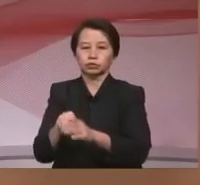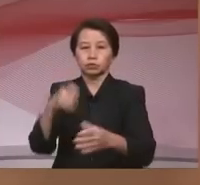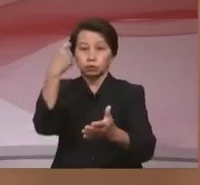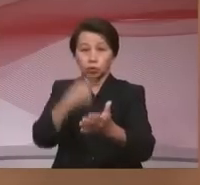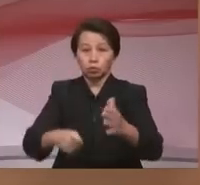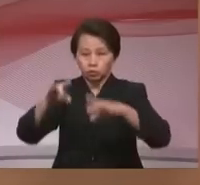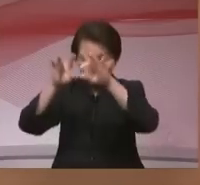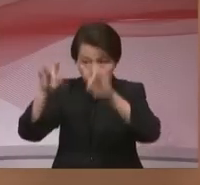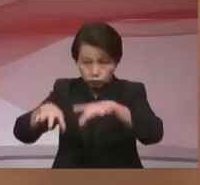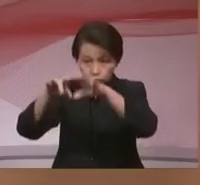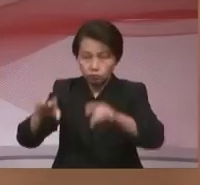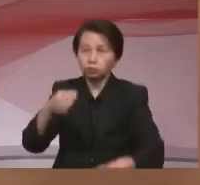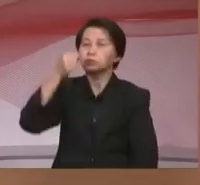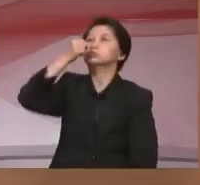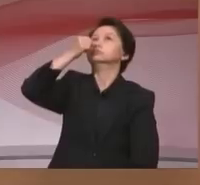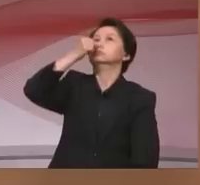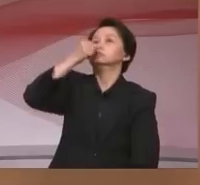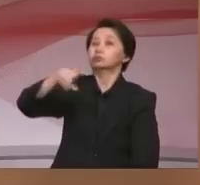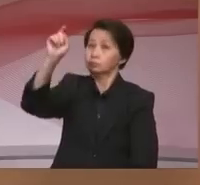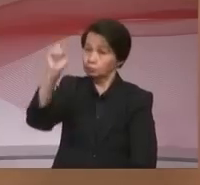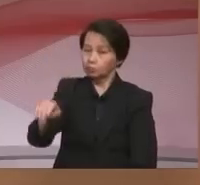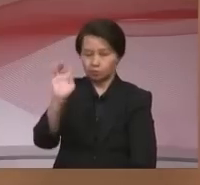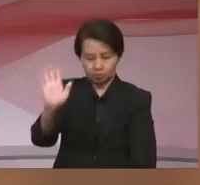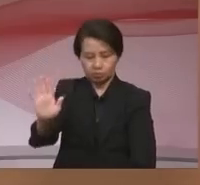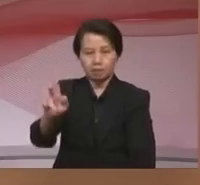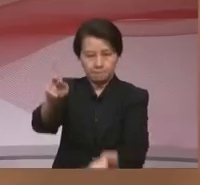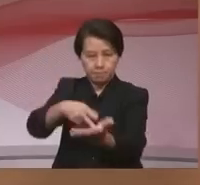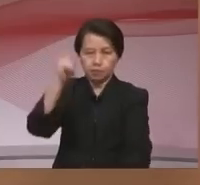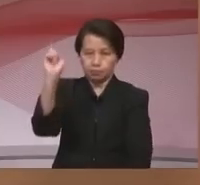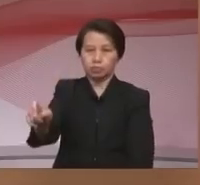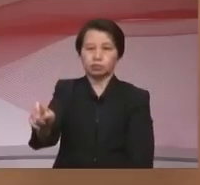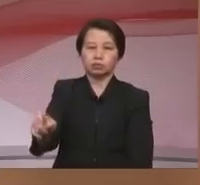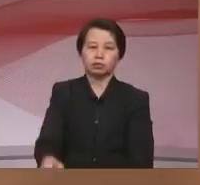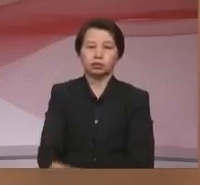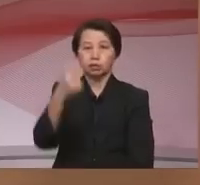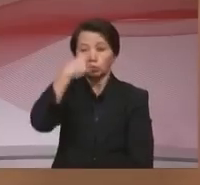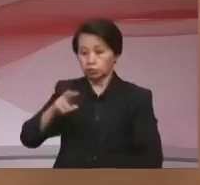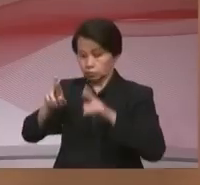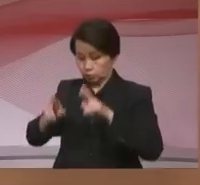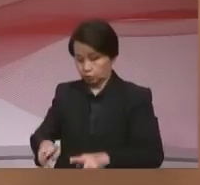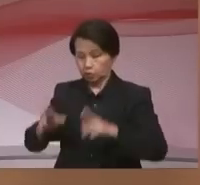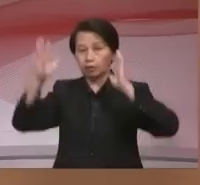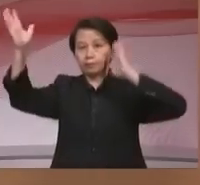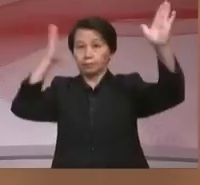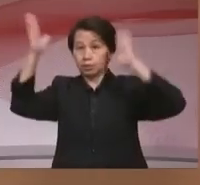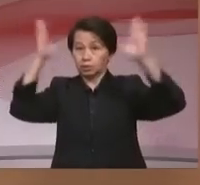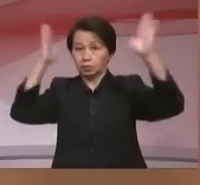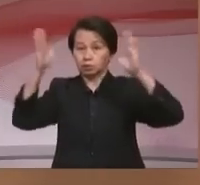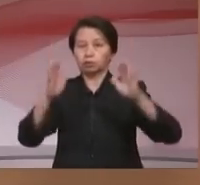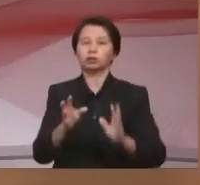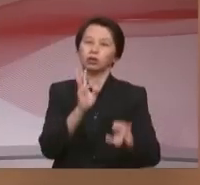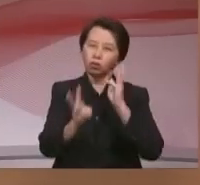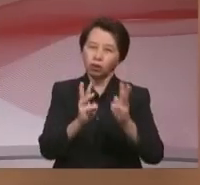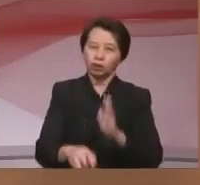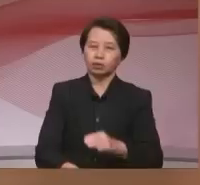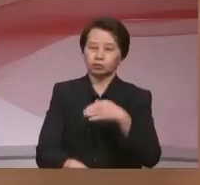kos ujian saringan COVID-19. Bagi rakyat Malaysia,